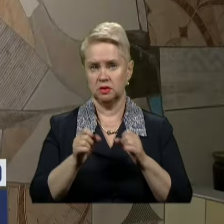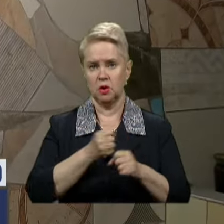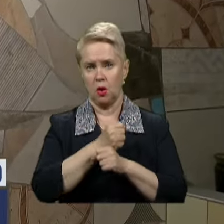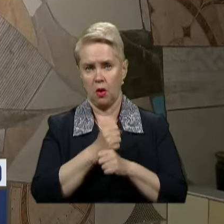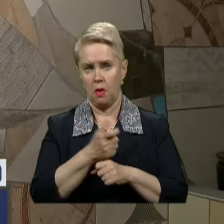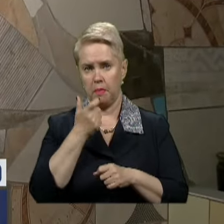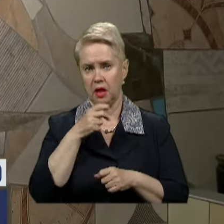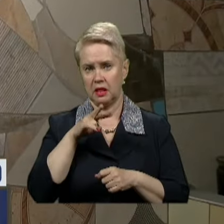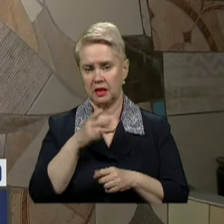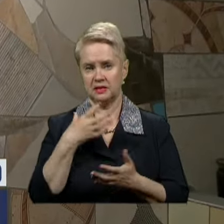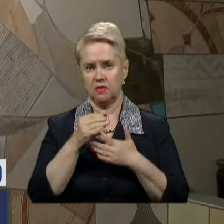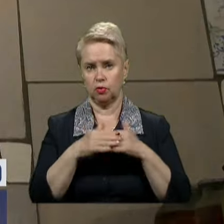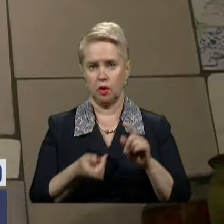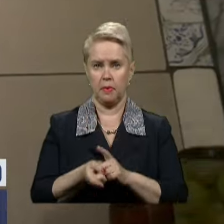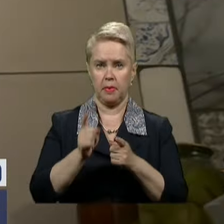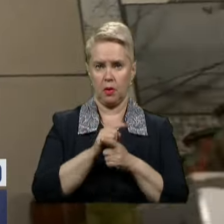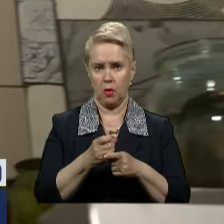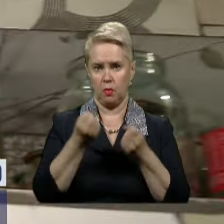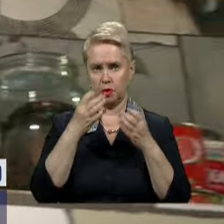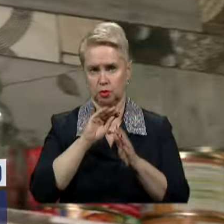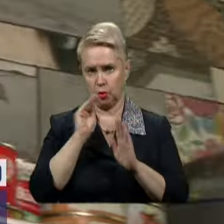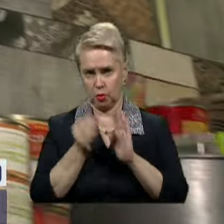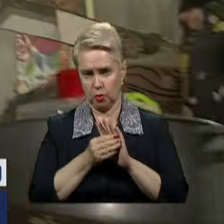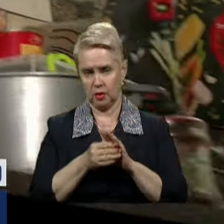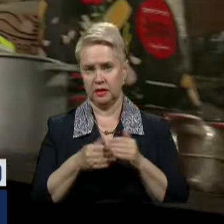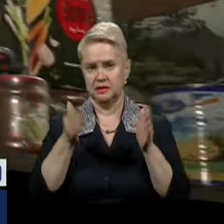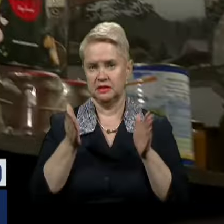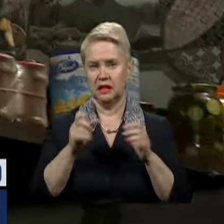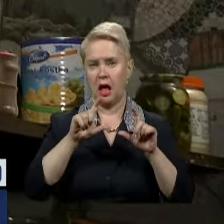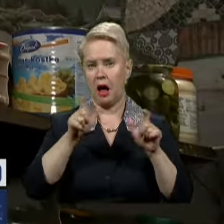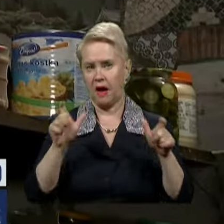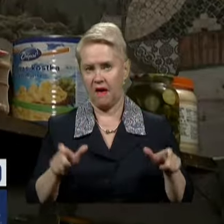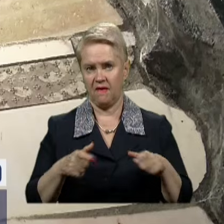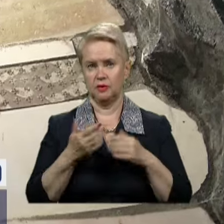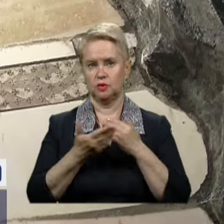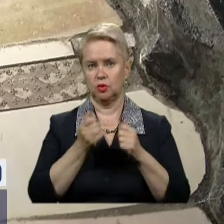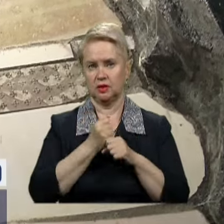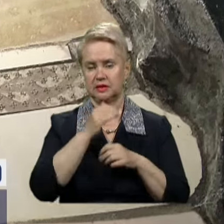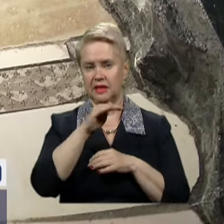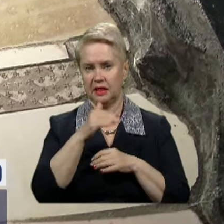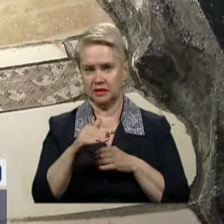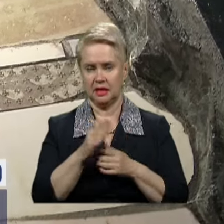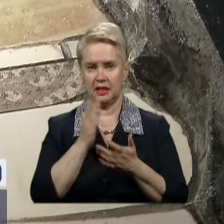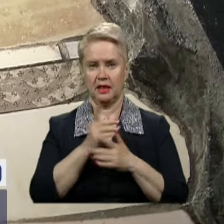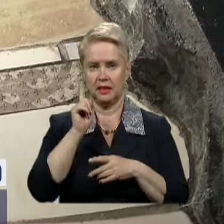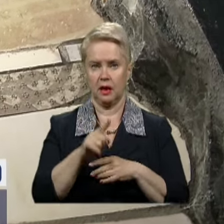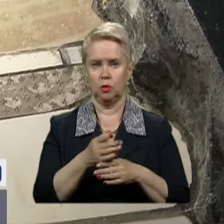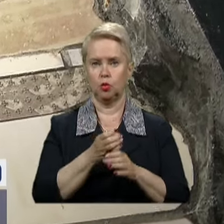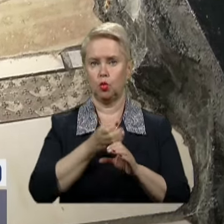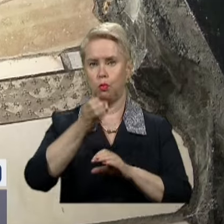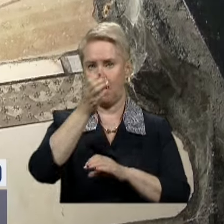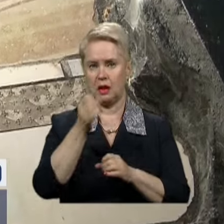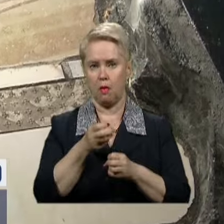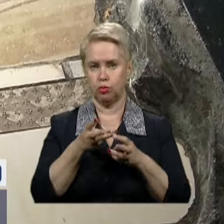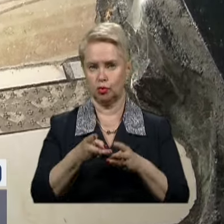консервацією пані Наталія власноруч перетворила на просте укриття. Стіни у кахлях, із дошок зробила стелажі, є навіть труба для